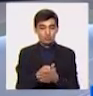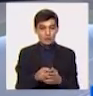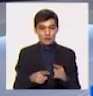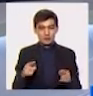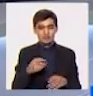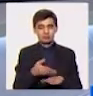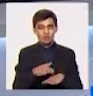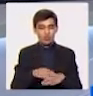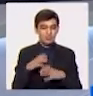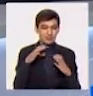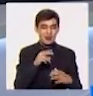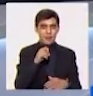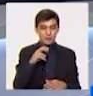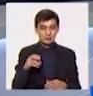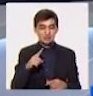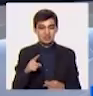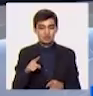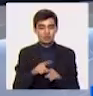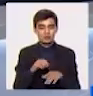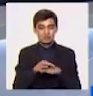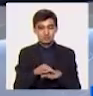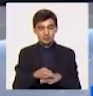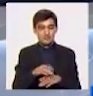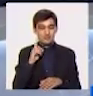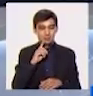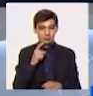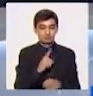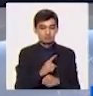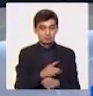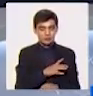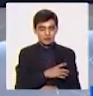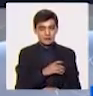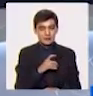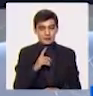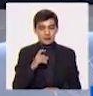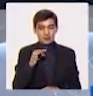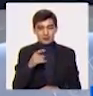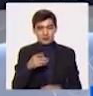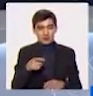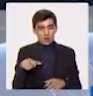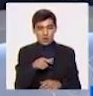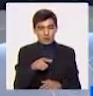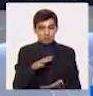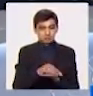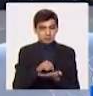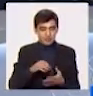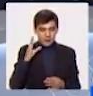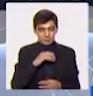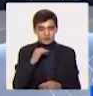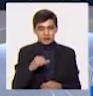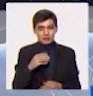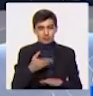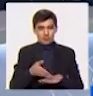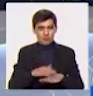салмағын рұқсат етілген шамадан асыруға тыйым салынды. Себебі жүк көліктері жолды бүлдіреді. Жол сапасына жауапты мамандар ауыр